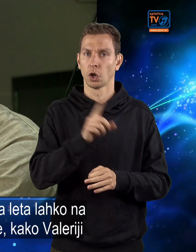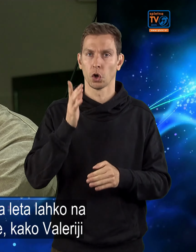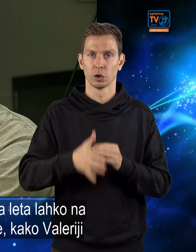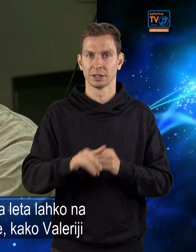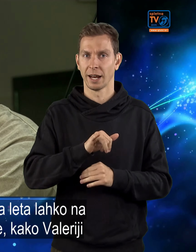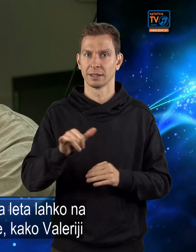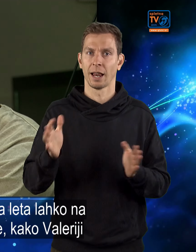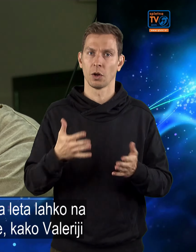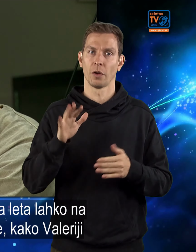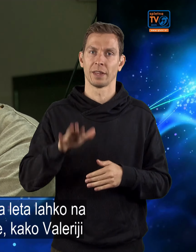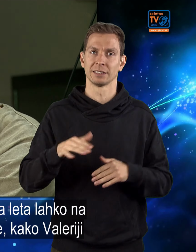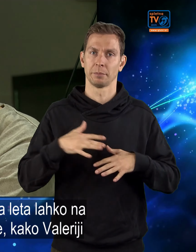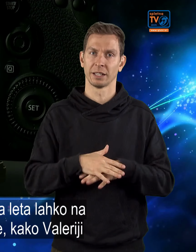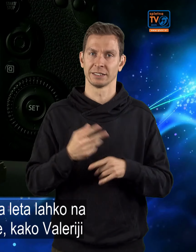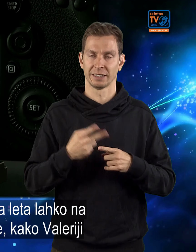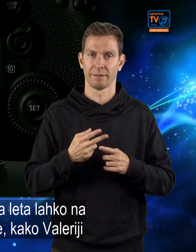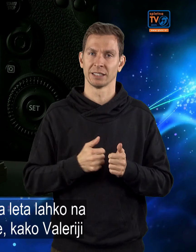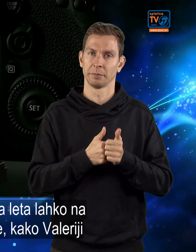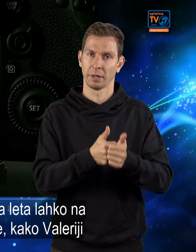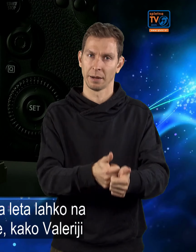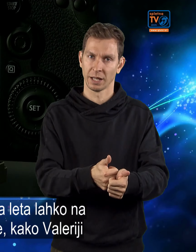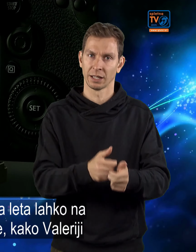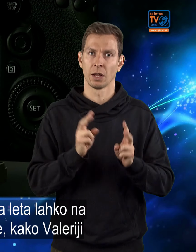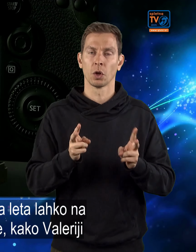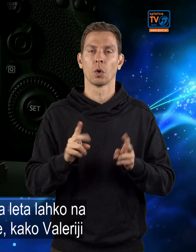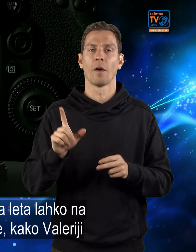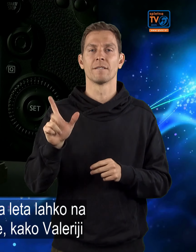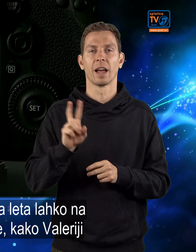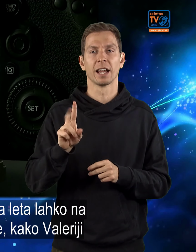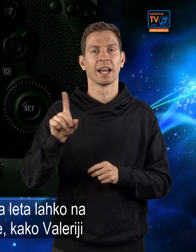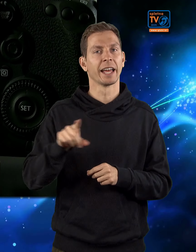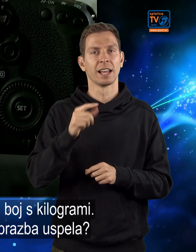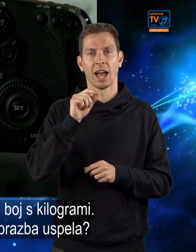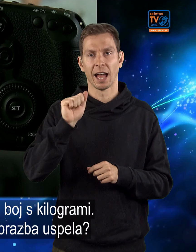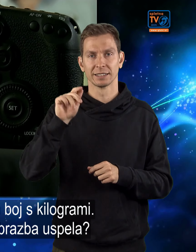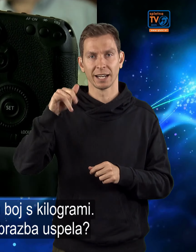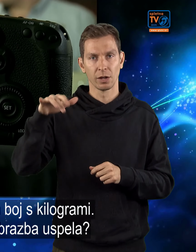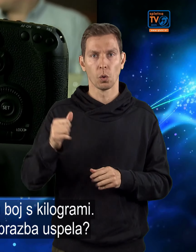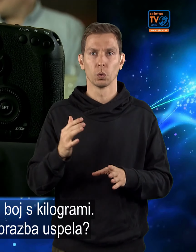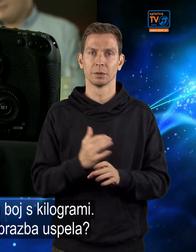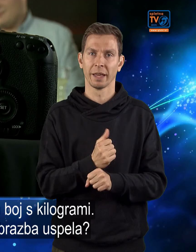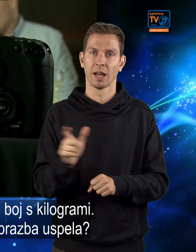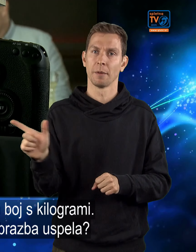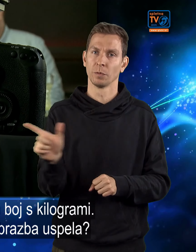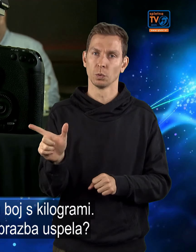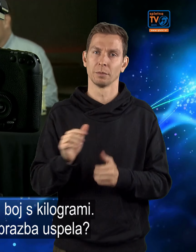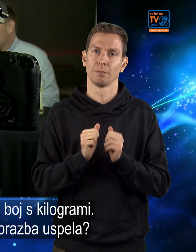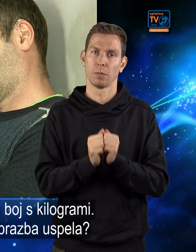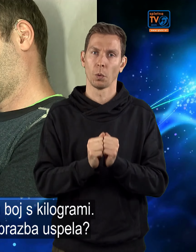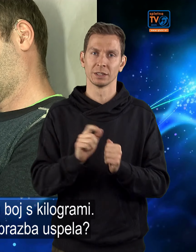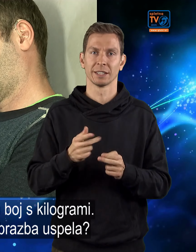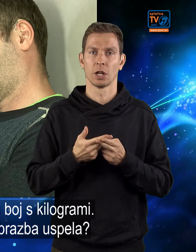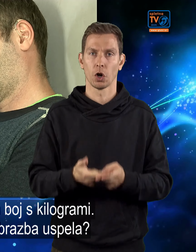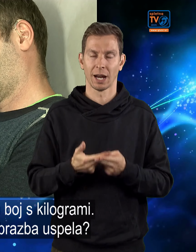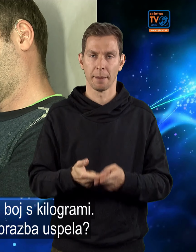Vsako sredo do konca leta lahko na spletni TV spremljate, kako Valeriji in Andreju uspeva njun boj s